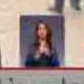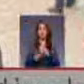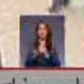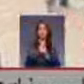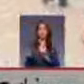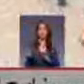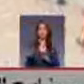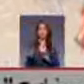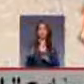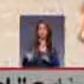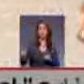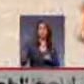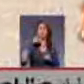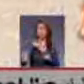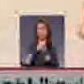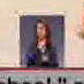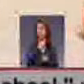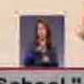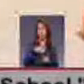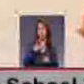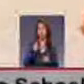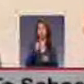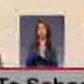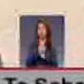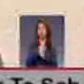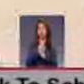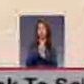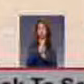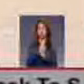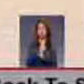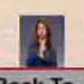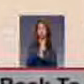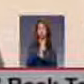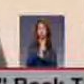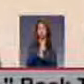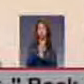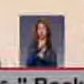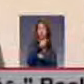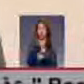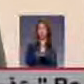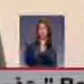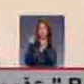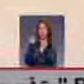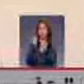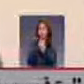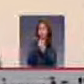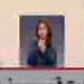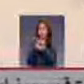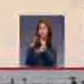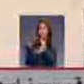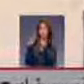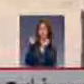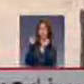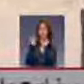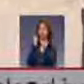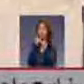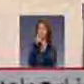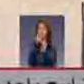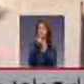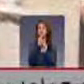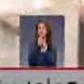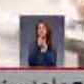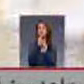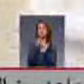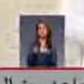في الشعب المصري بالذات. يعني انا دلوقتي سايب مكان، لسه سايبه دلوقتي حالا وماشي بسبب الايه؟ الفلوس. هي